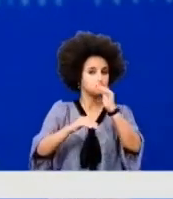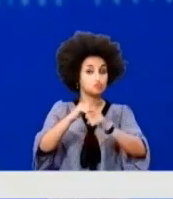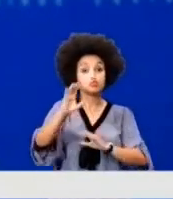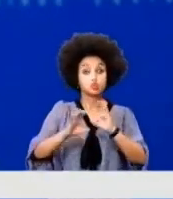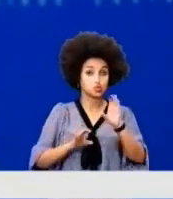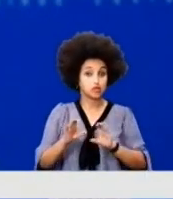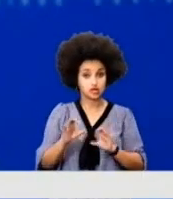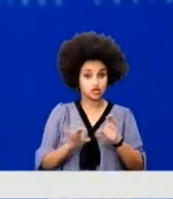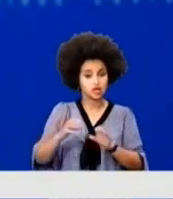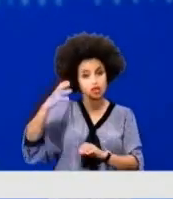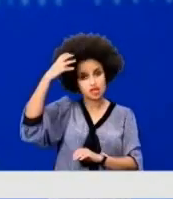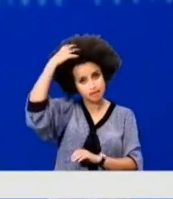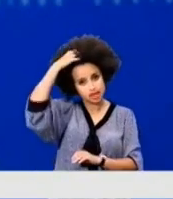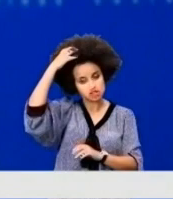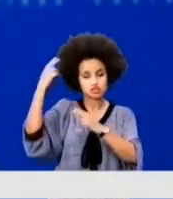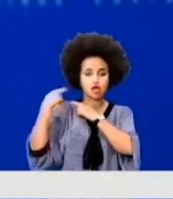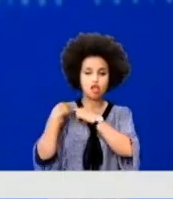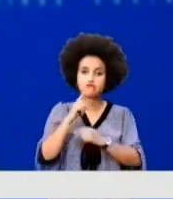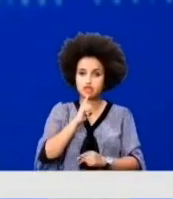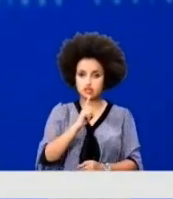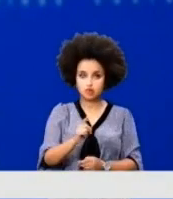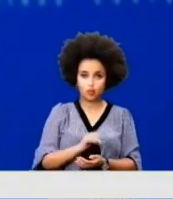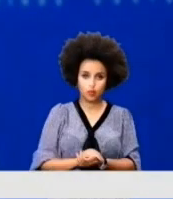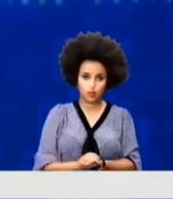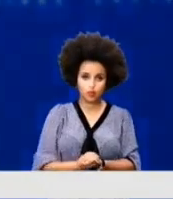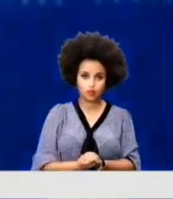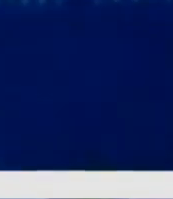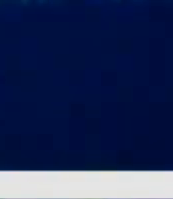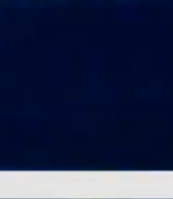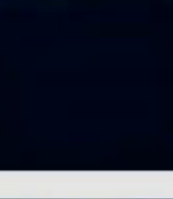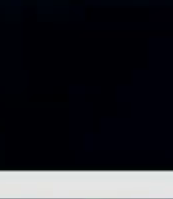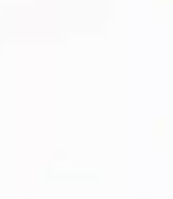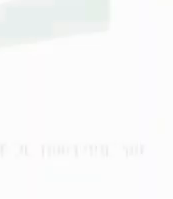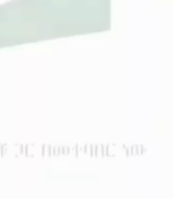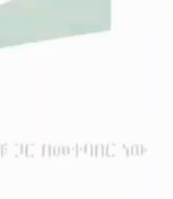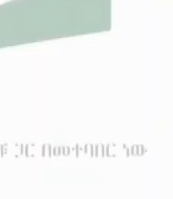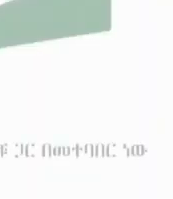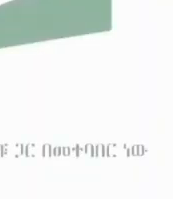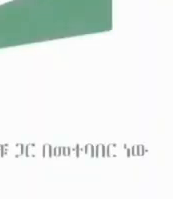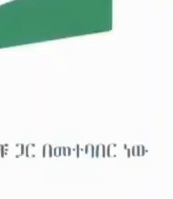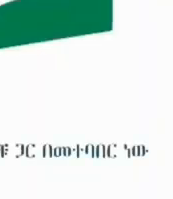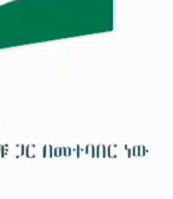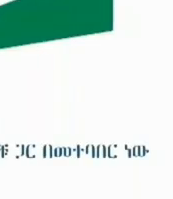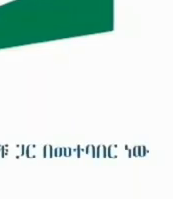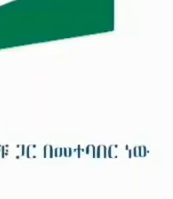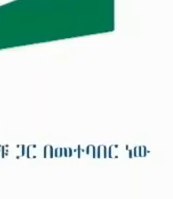መንገዶች ማመቻቸት የመንግስት ኃላፊነት ነው።